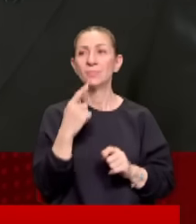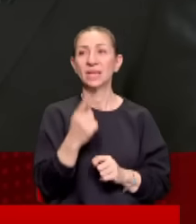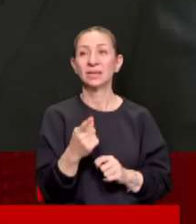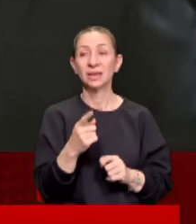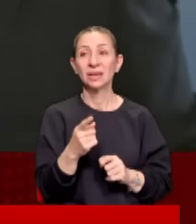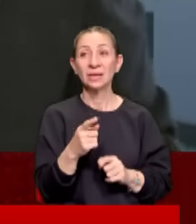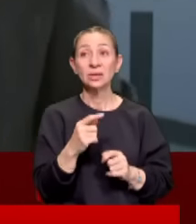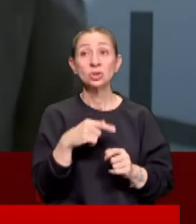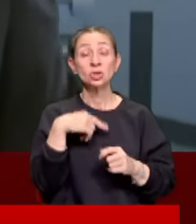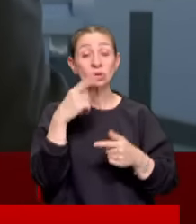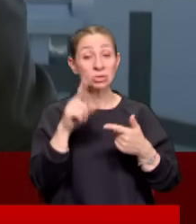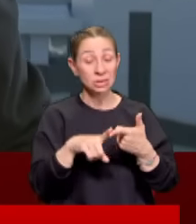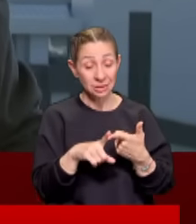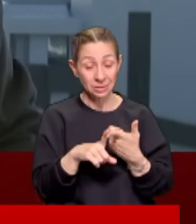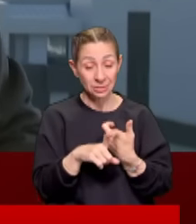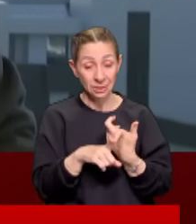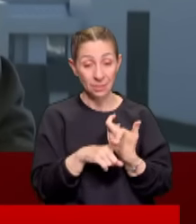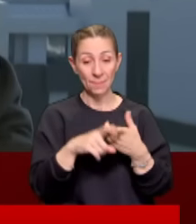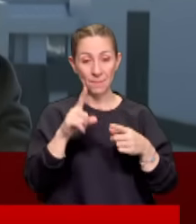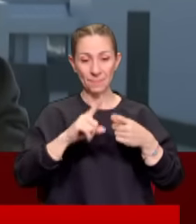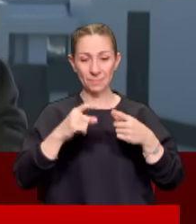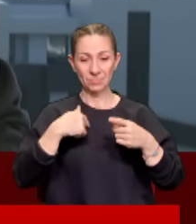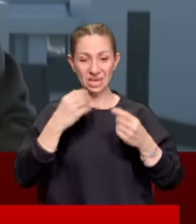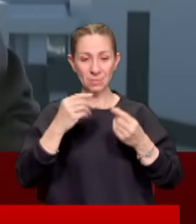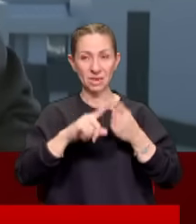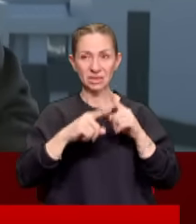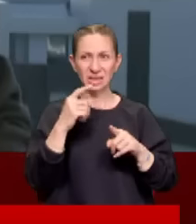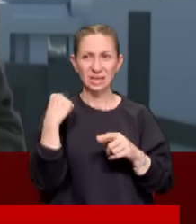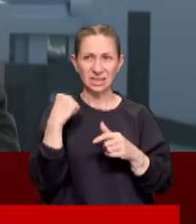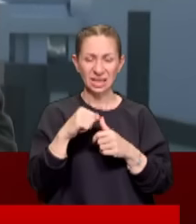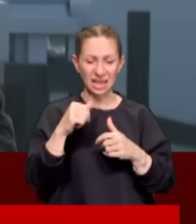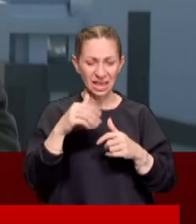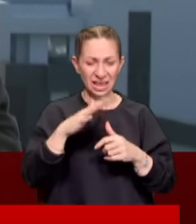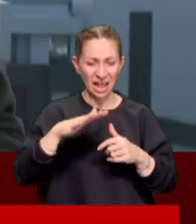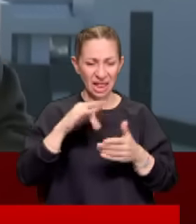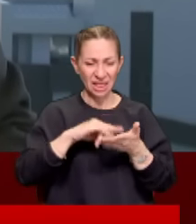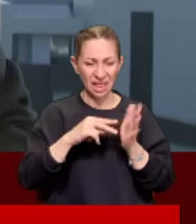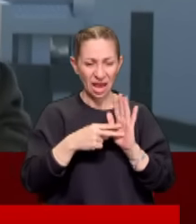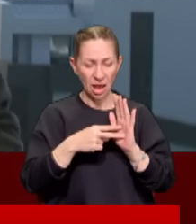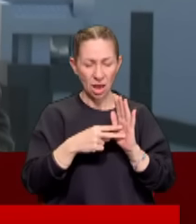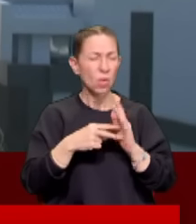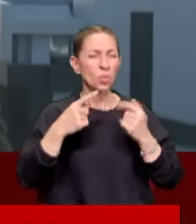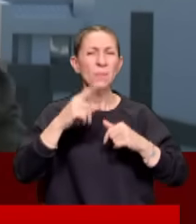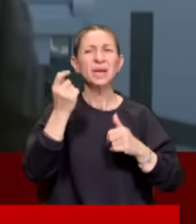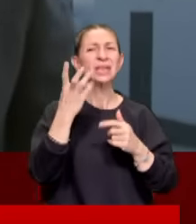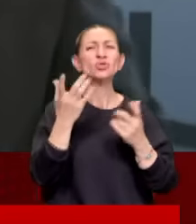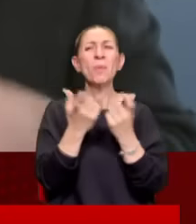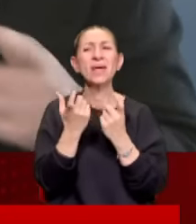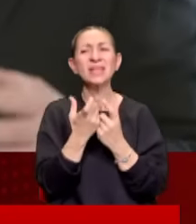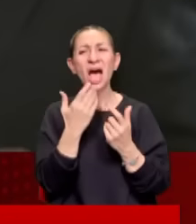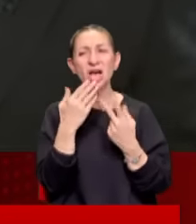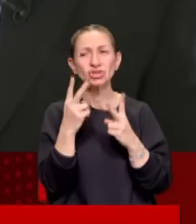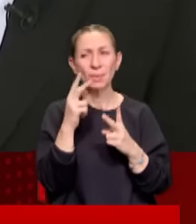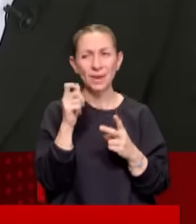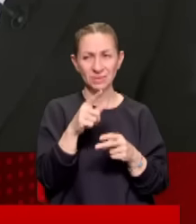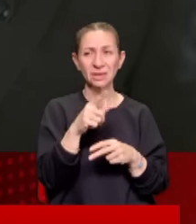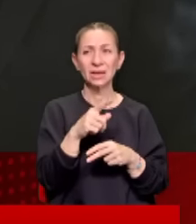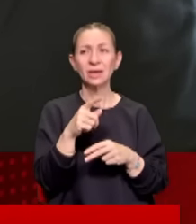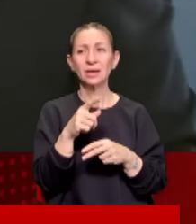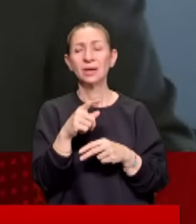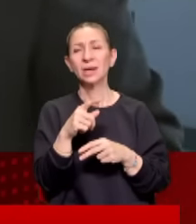Doğru. Devamla biz partide sanıyorum genel idare kurulu toplantısıyla ama birkaç toplantıda da ifade edelim milletvekilleri toplantısında